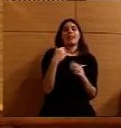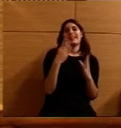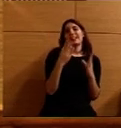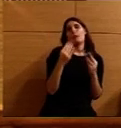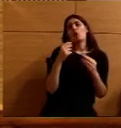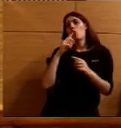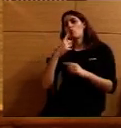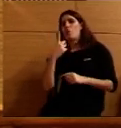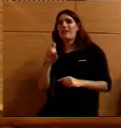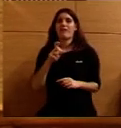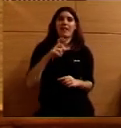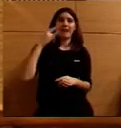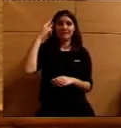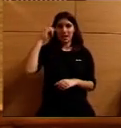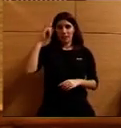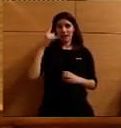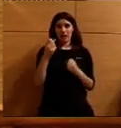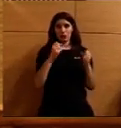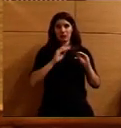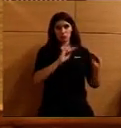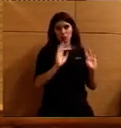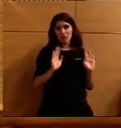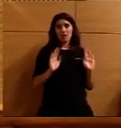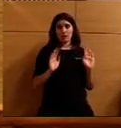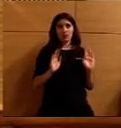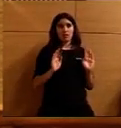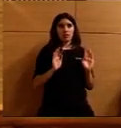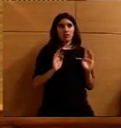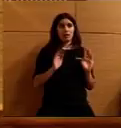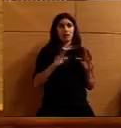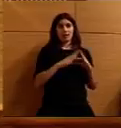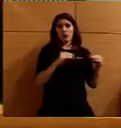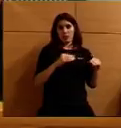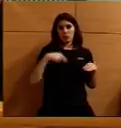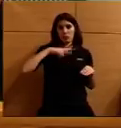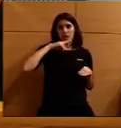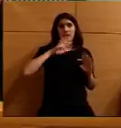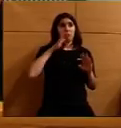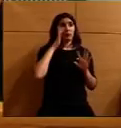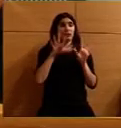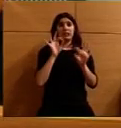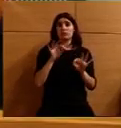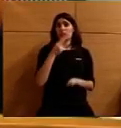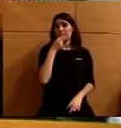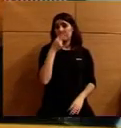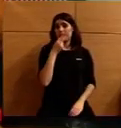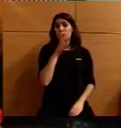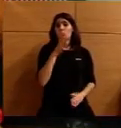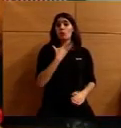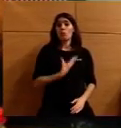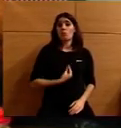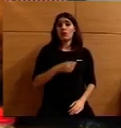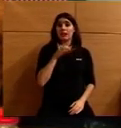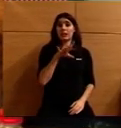ir a Salamanca en economía. Estamos hablando de 7 millones que reduces y ya está. Como siempre, has cogido lo que ha querido, porque en Murcia